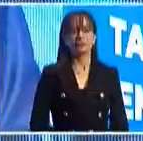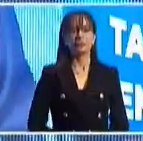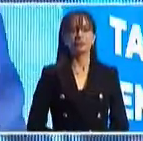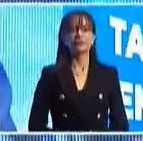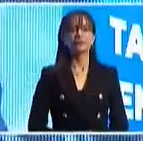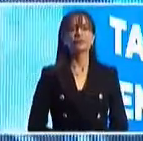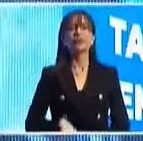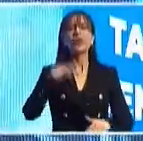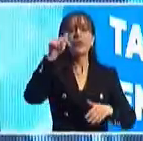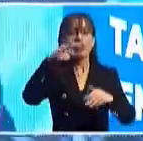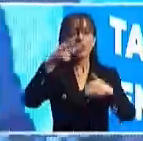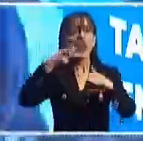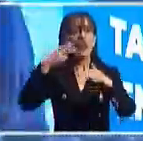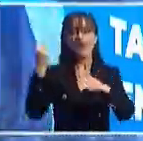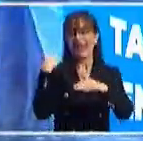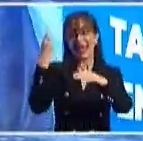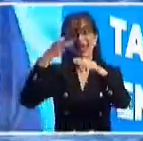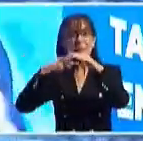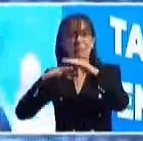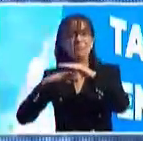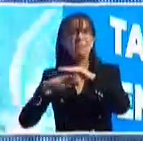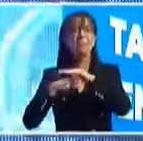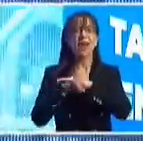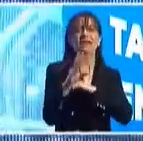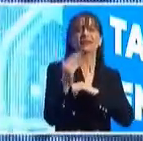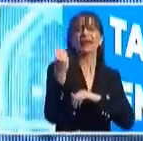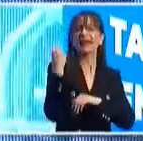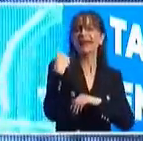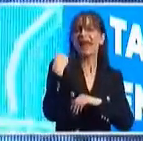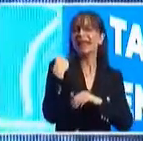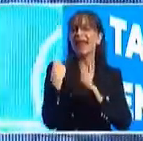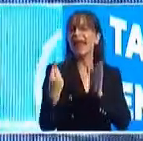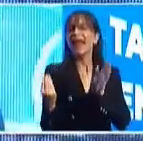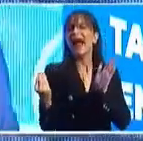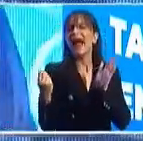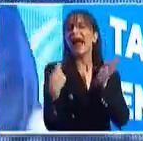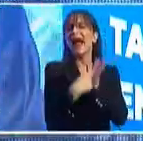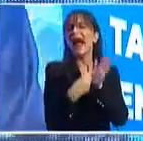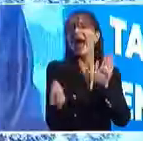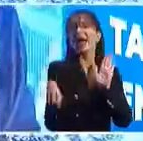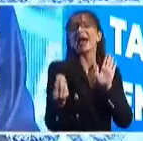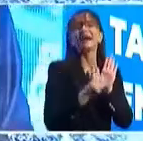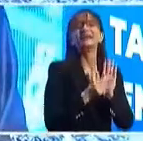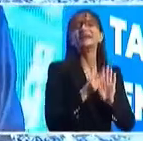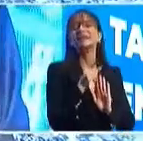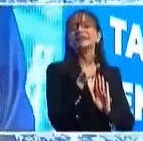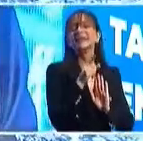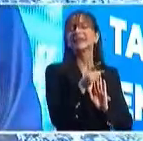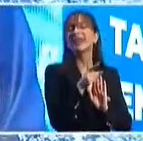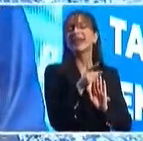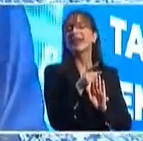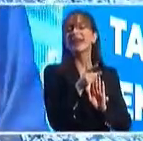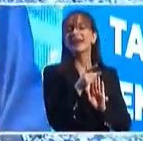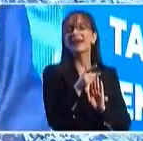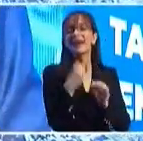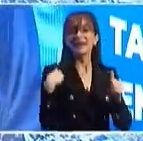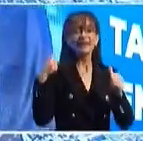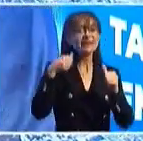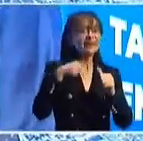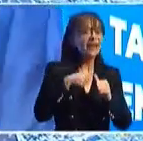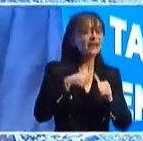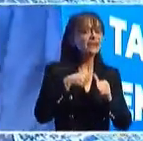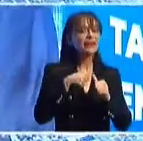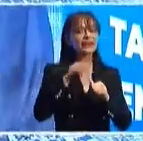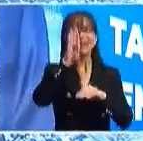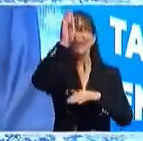Bu hattımız da yeni doğan ismiyle müsemma olacak. Hattımız yeniden İstanbul